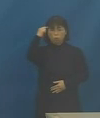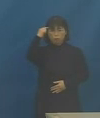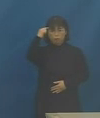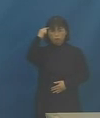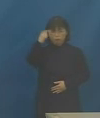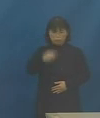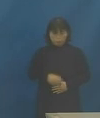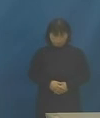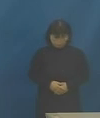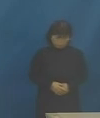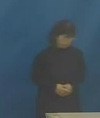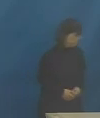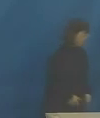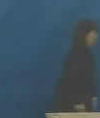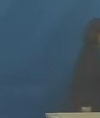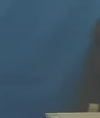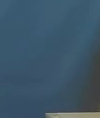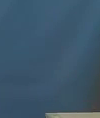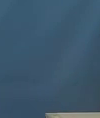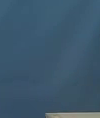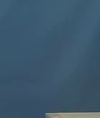たいと思います